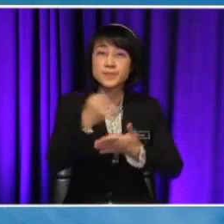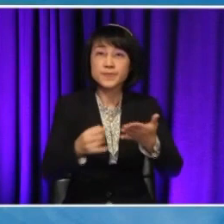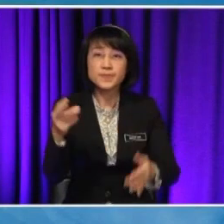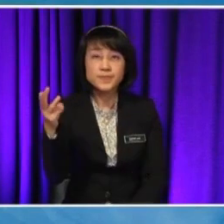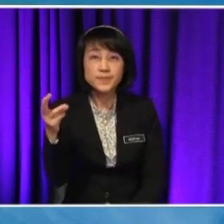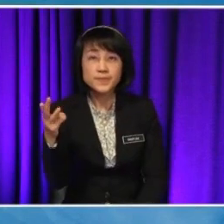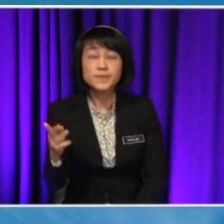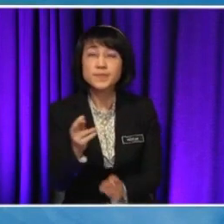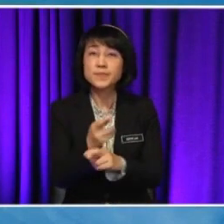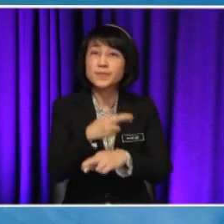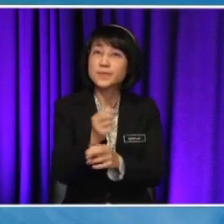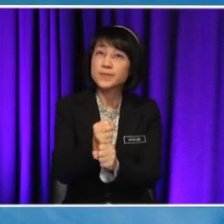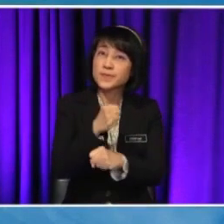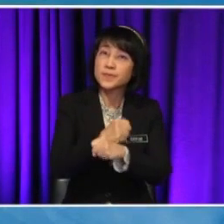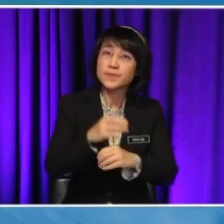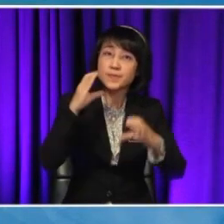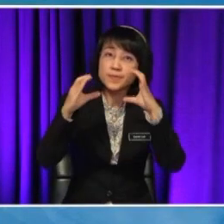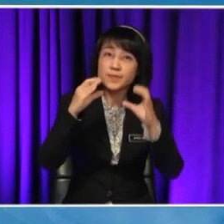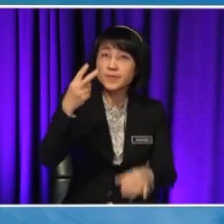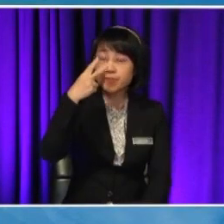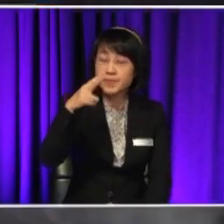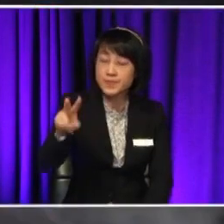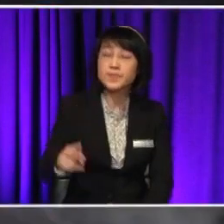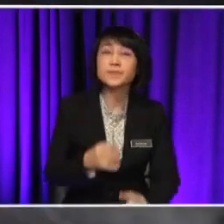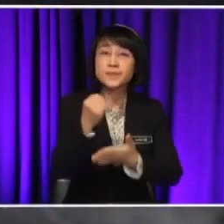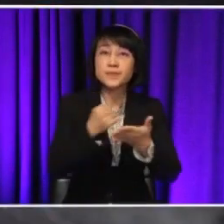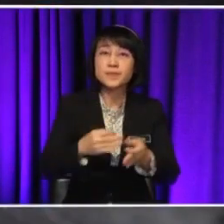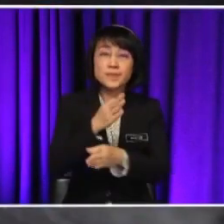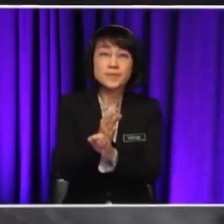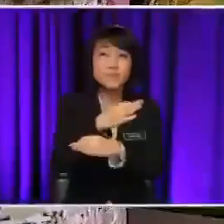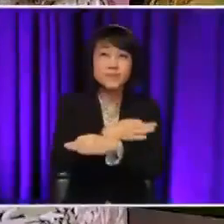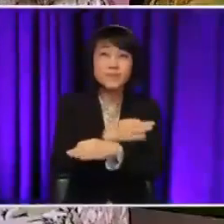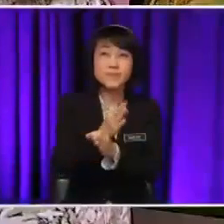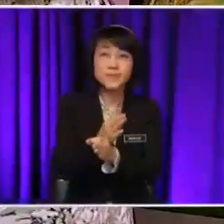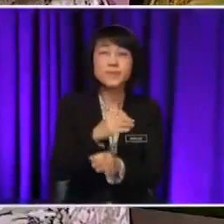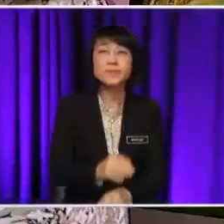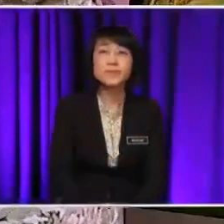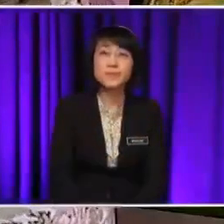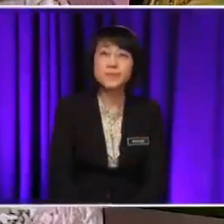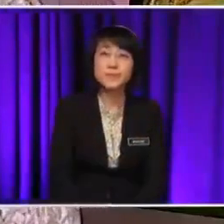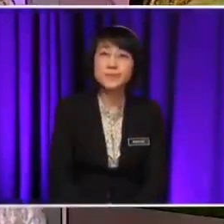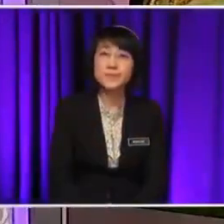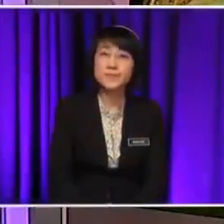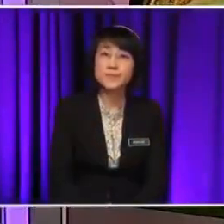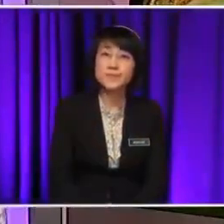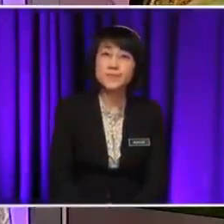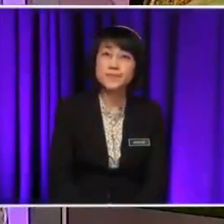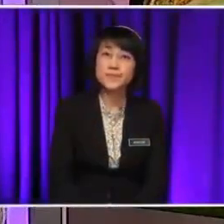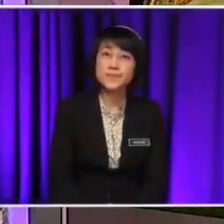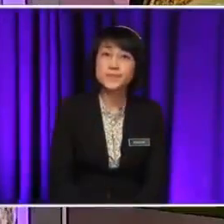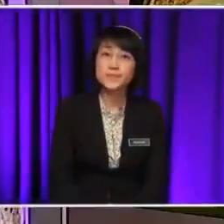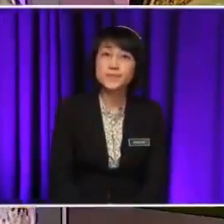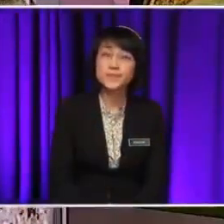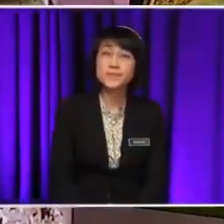bentuk, bidang komunikasi visual dan bidang seni kraf. Okey. Cikgu tak terangkan detail dan kita akan masuk satu